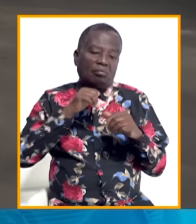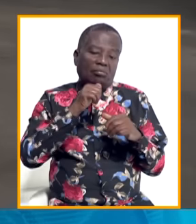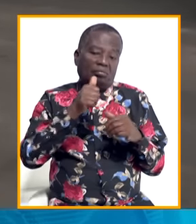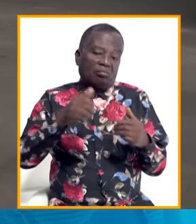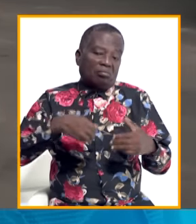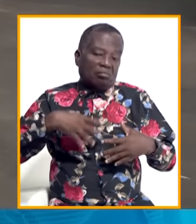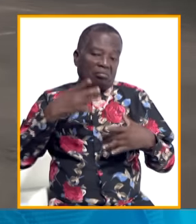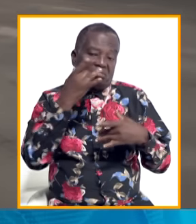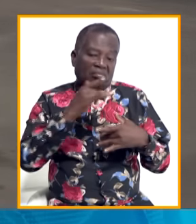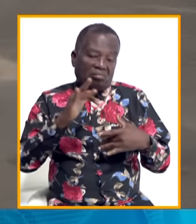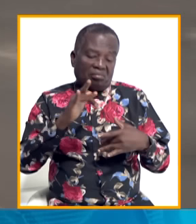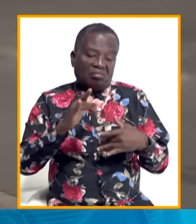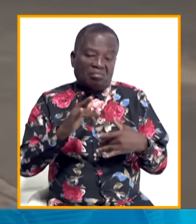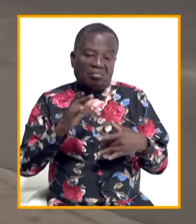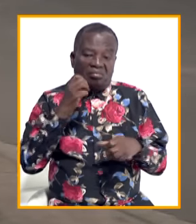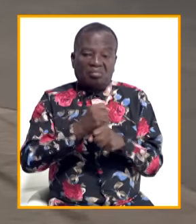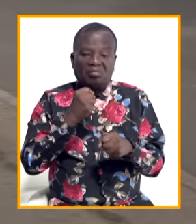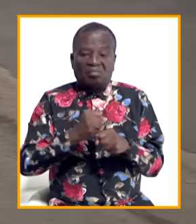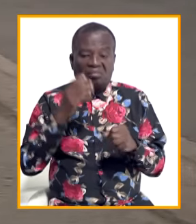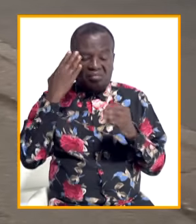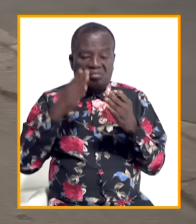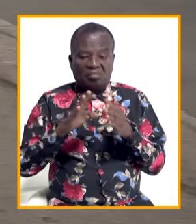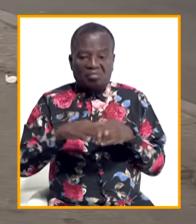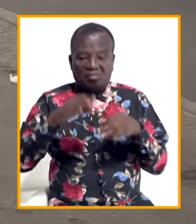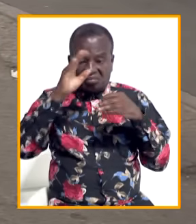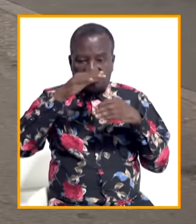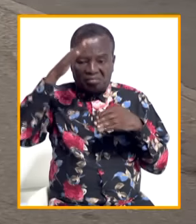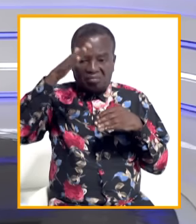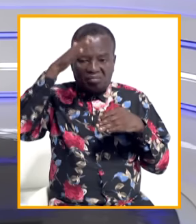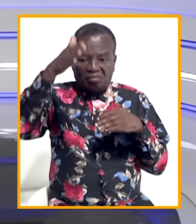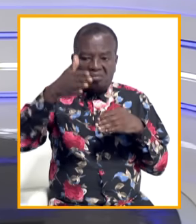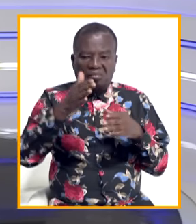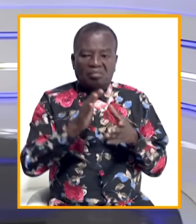appelait affectueusement « Papy chéri ».